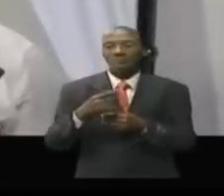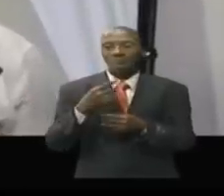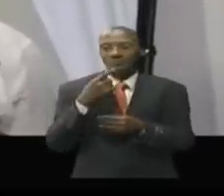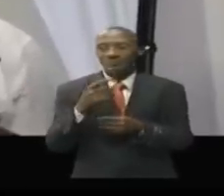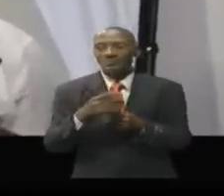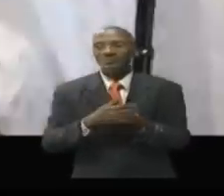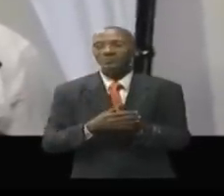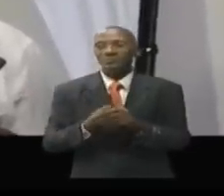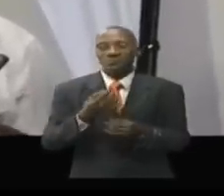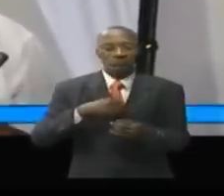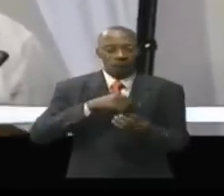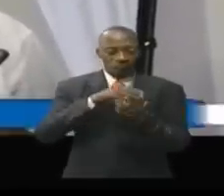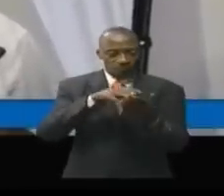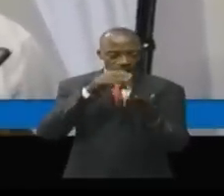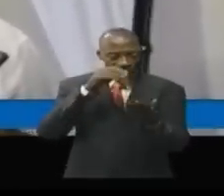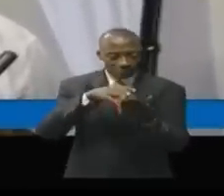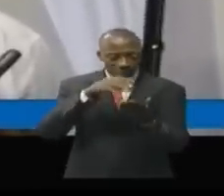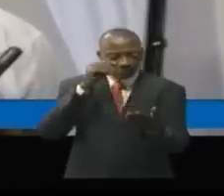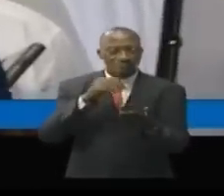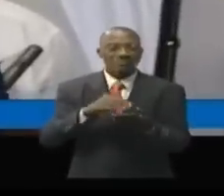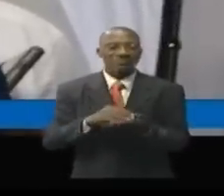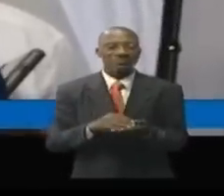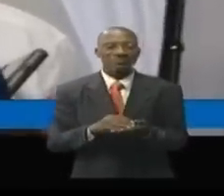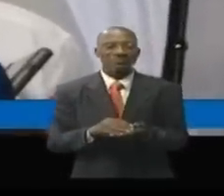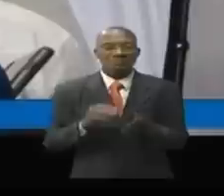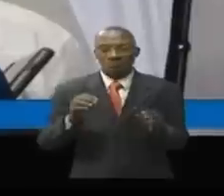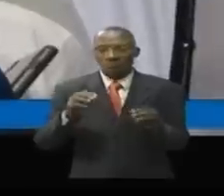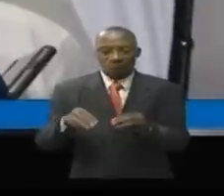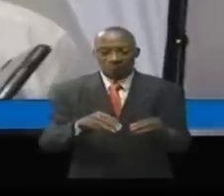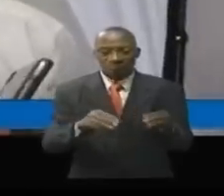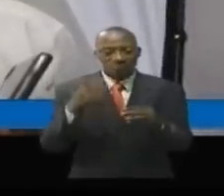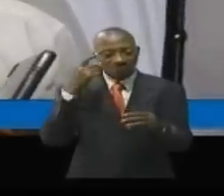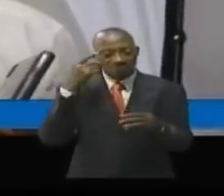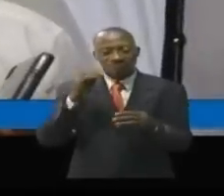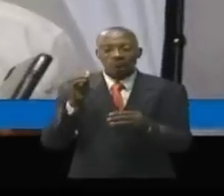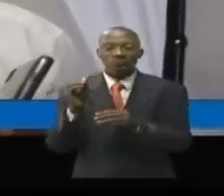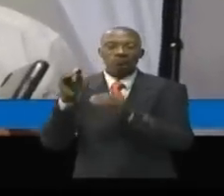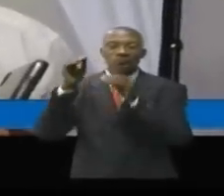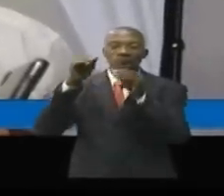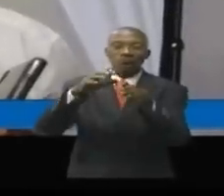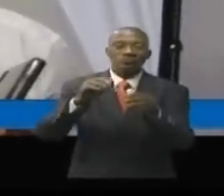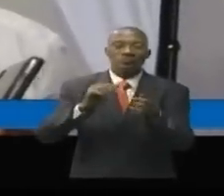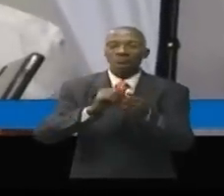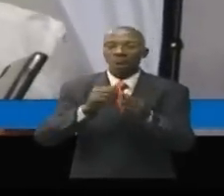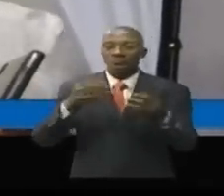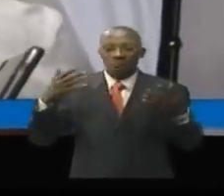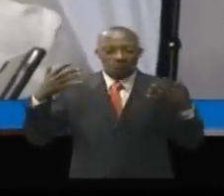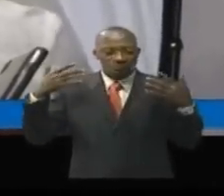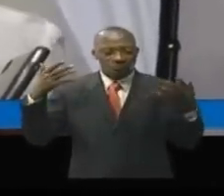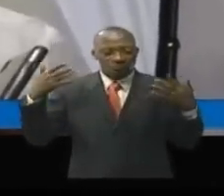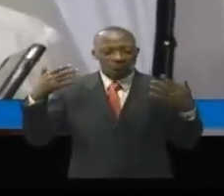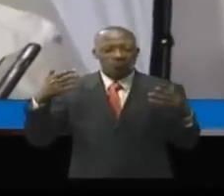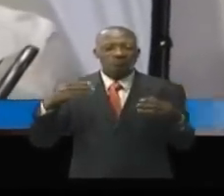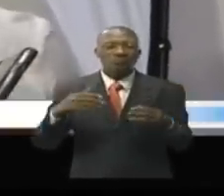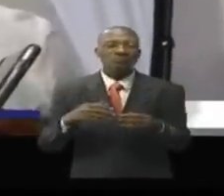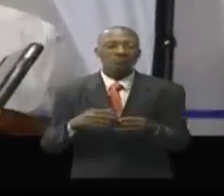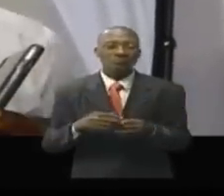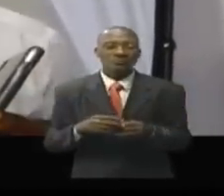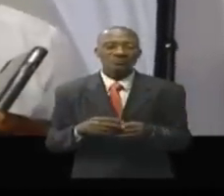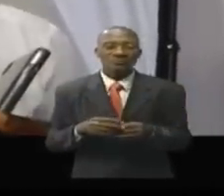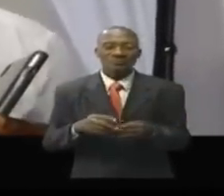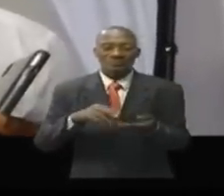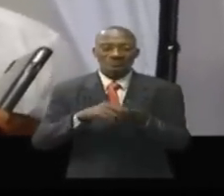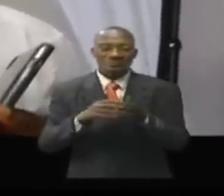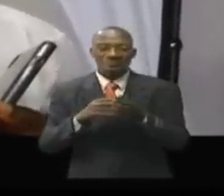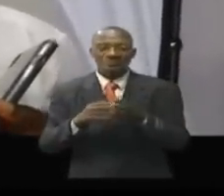une première fois chez nous au Congo d'avoir un fabricant qui vient de donner la formation aux installateurs ainsi qu'aux architectes